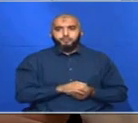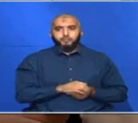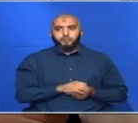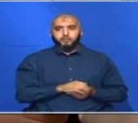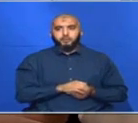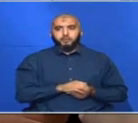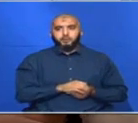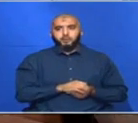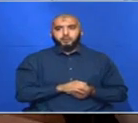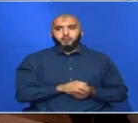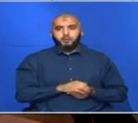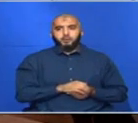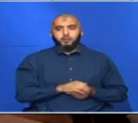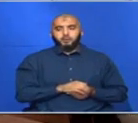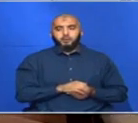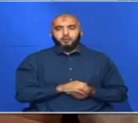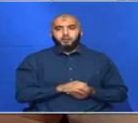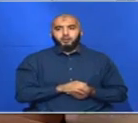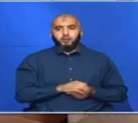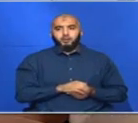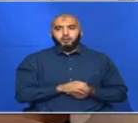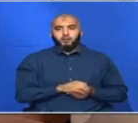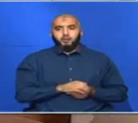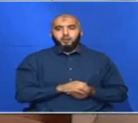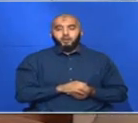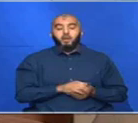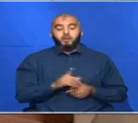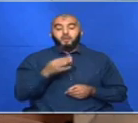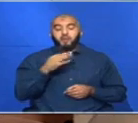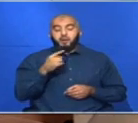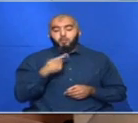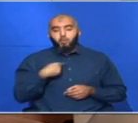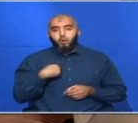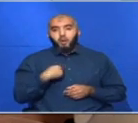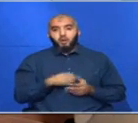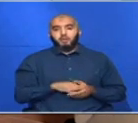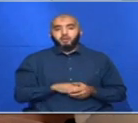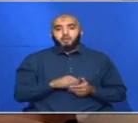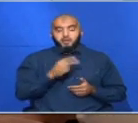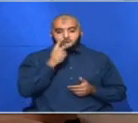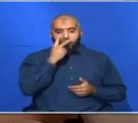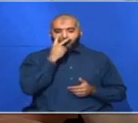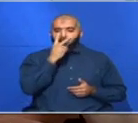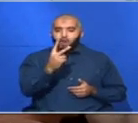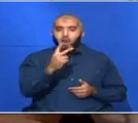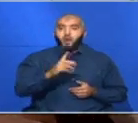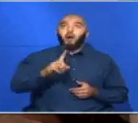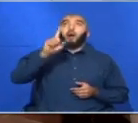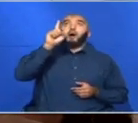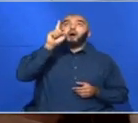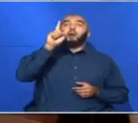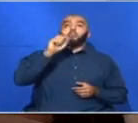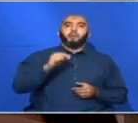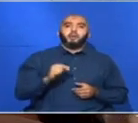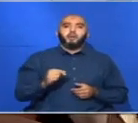يقول رايت ربي 99 مره ولا ان رايته تماما المئه والله